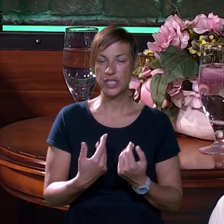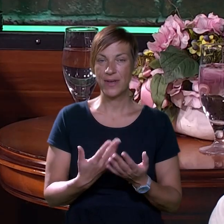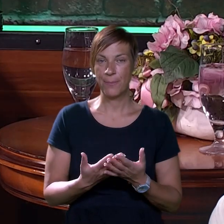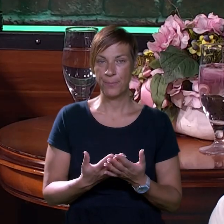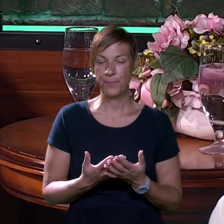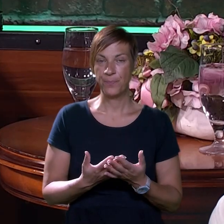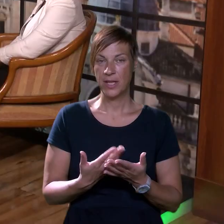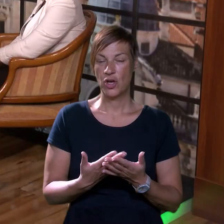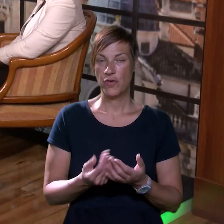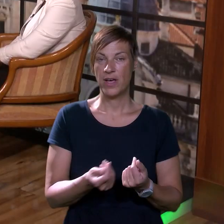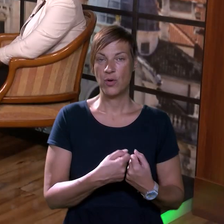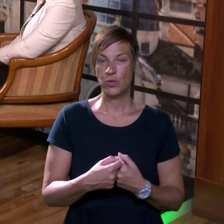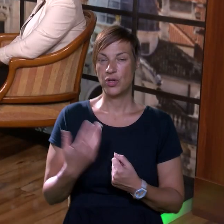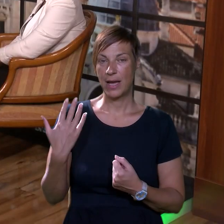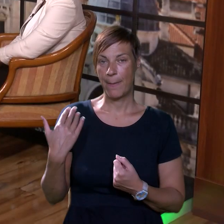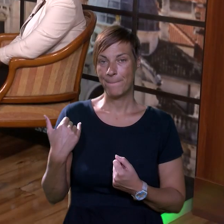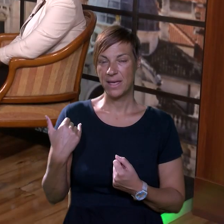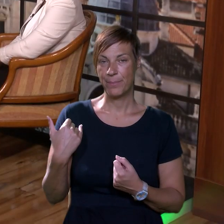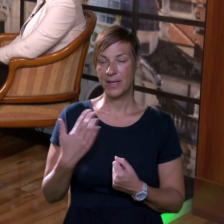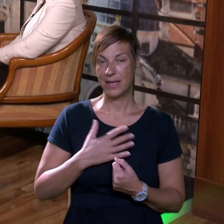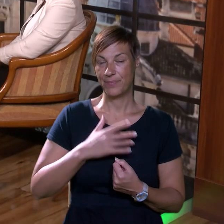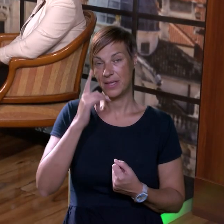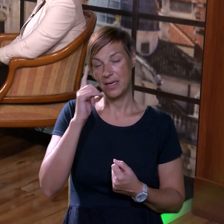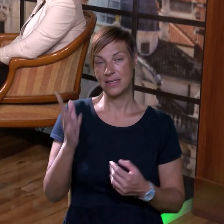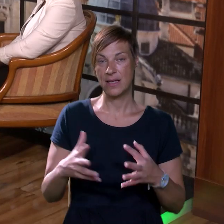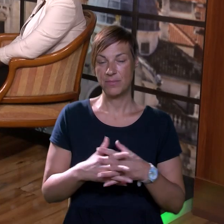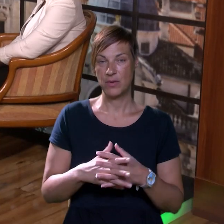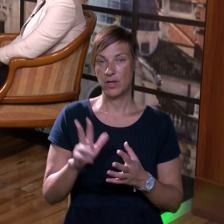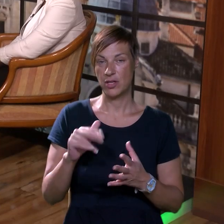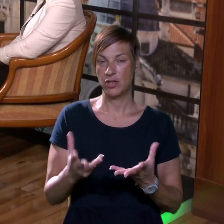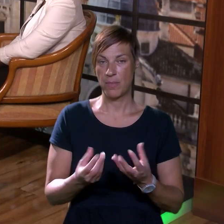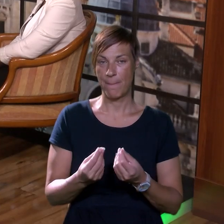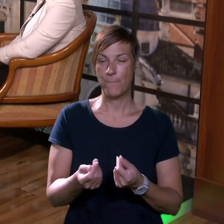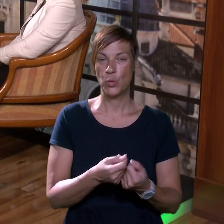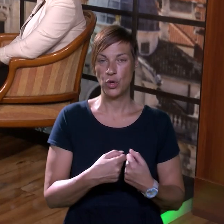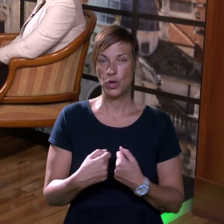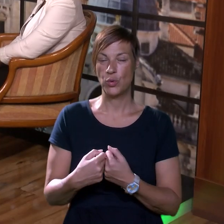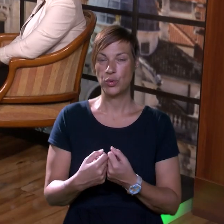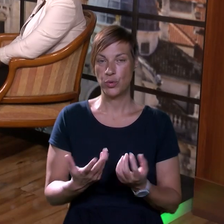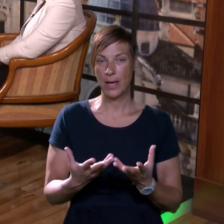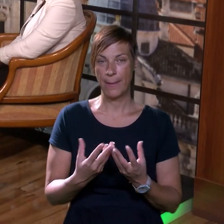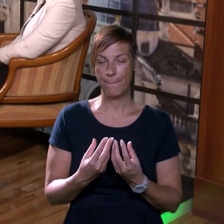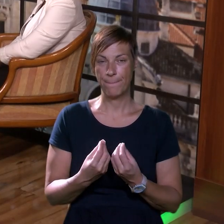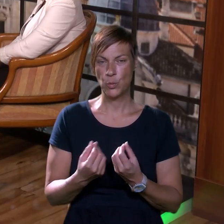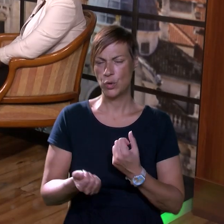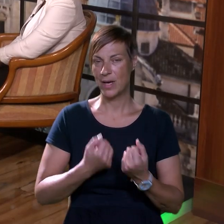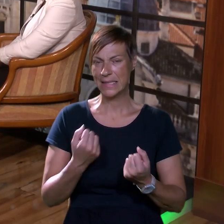ali ova bi udruga bila onako nekako, ja znam da u gradu ima puno udruga, ima puno